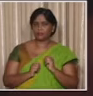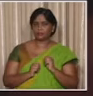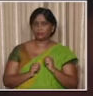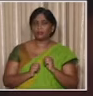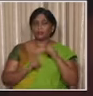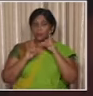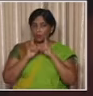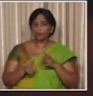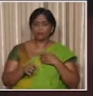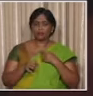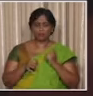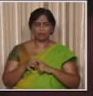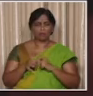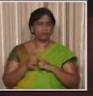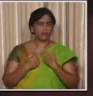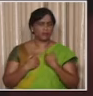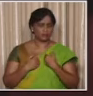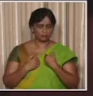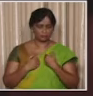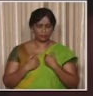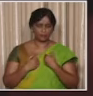මෙන්න මේකයි මට තියෙන ගැටලුව.